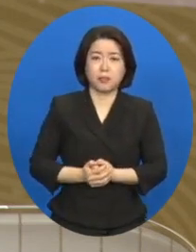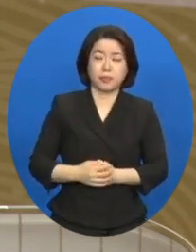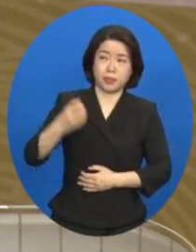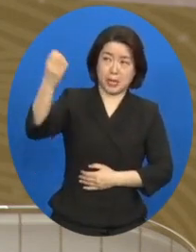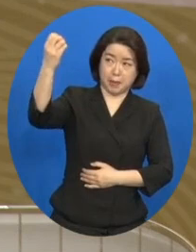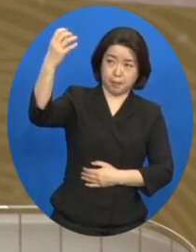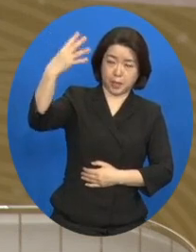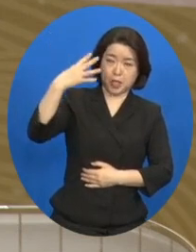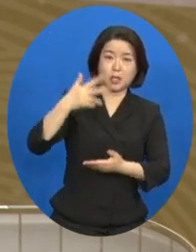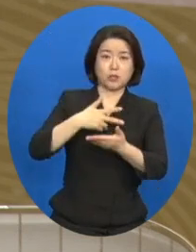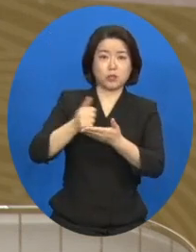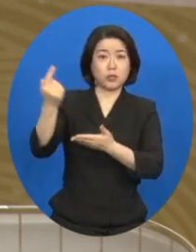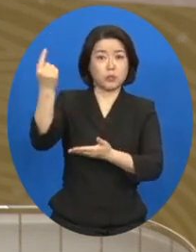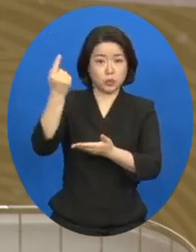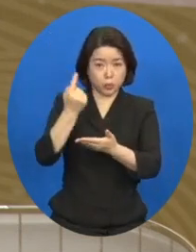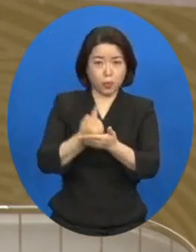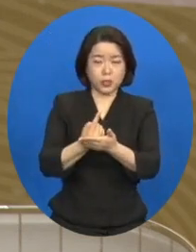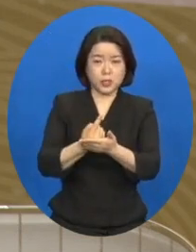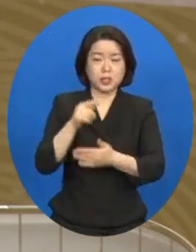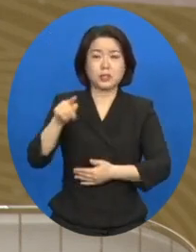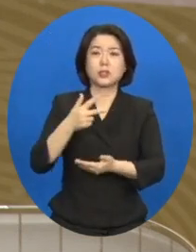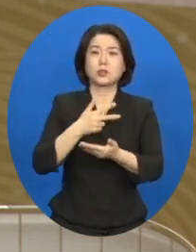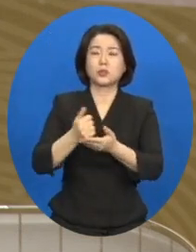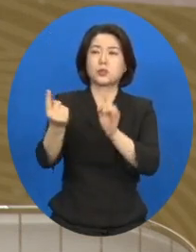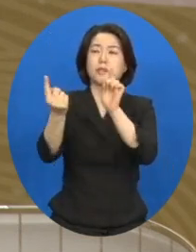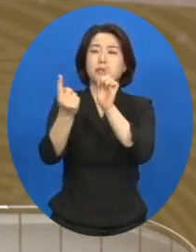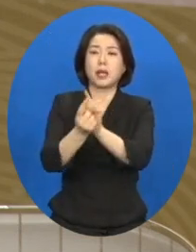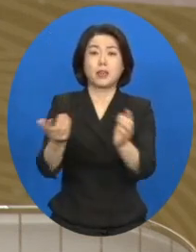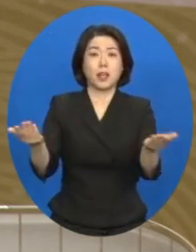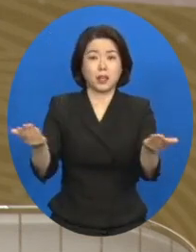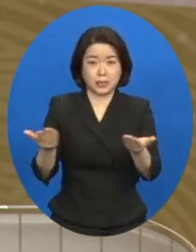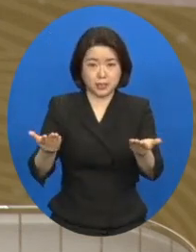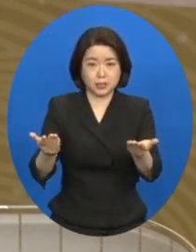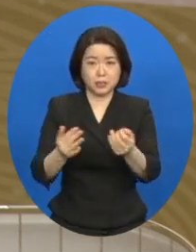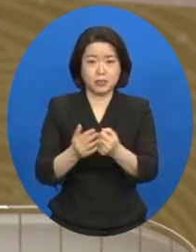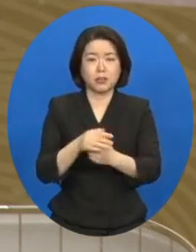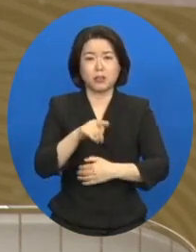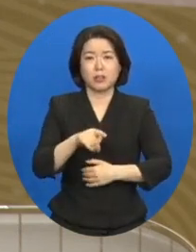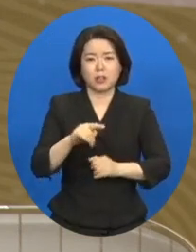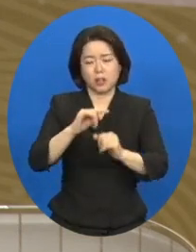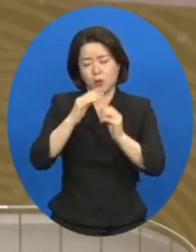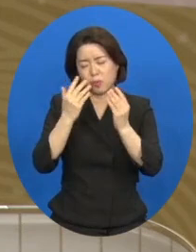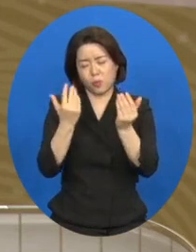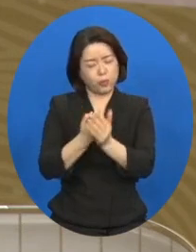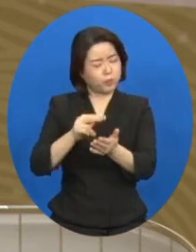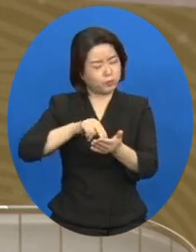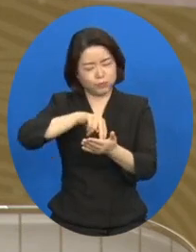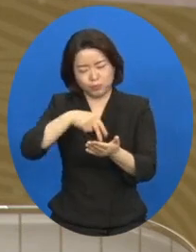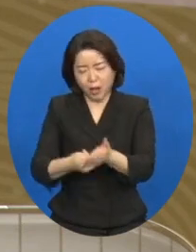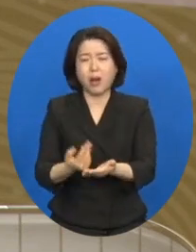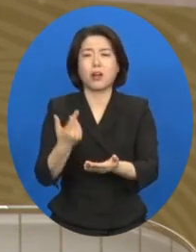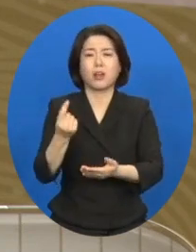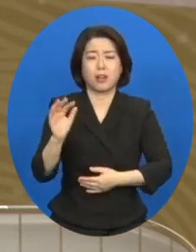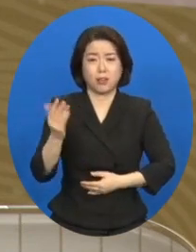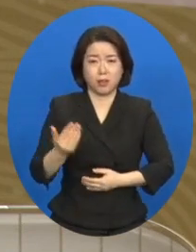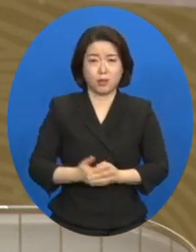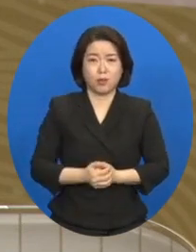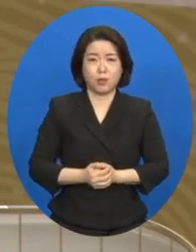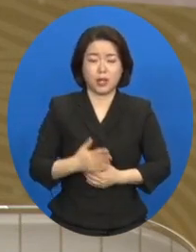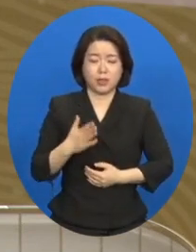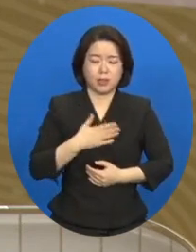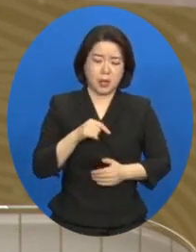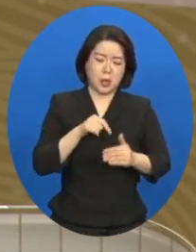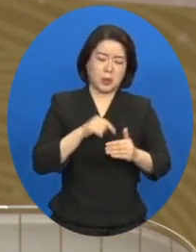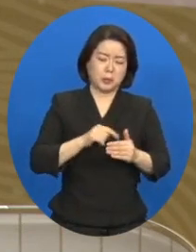빛으로 주님이 오시는 그 주님을 만나는 사건은 이렇게 완전히 꼬꾸라지는 사건이에요. 내